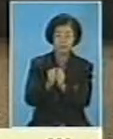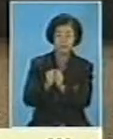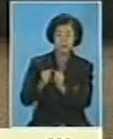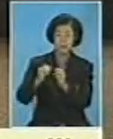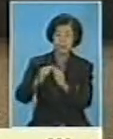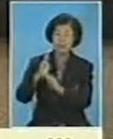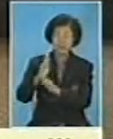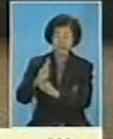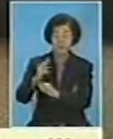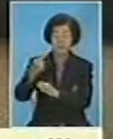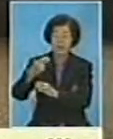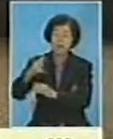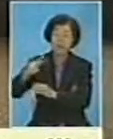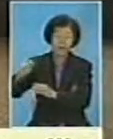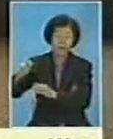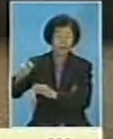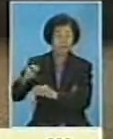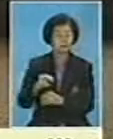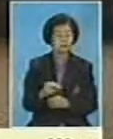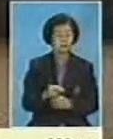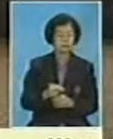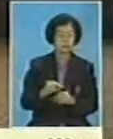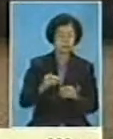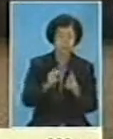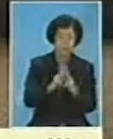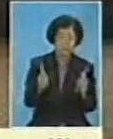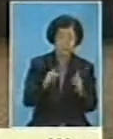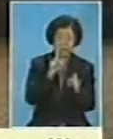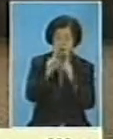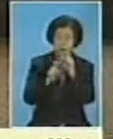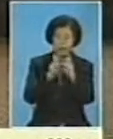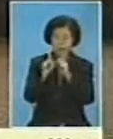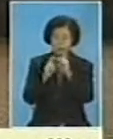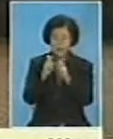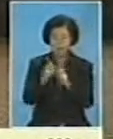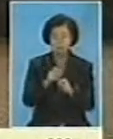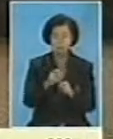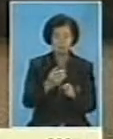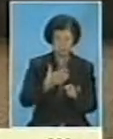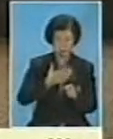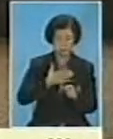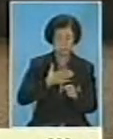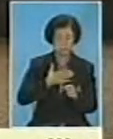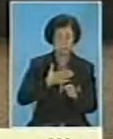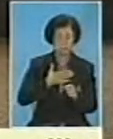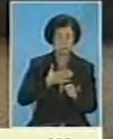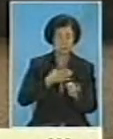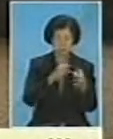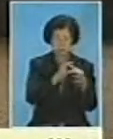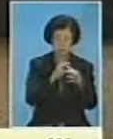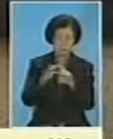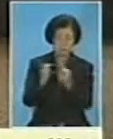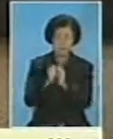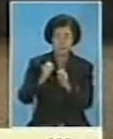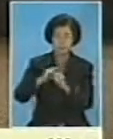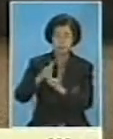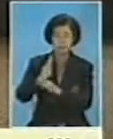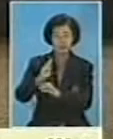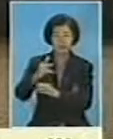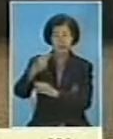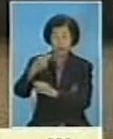านด้วยทั้งกรรมาธิการซักถามก็ได้พยายามซักถามให้ผมเชื่อมโยงกับไหหนานอี